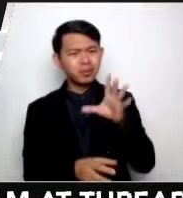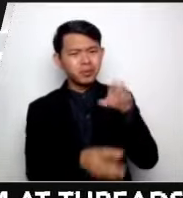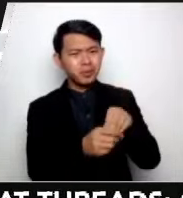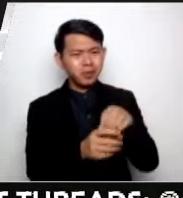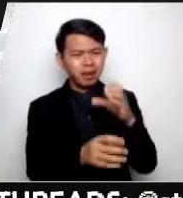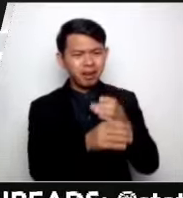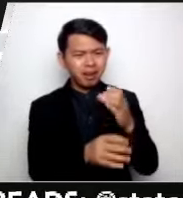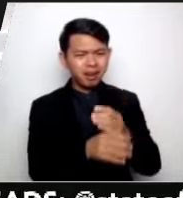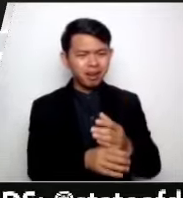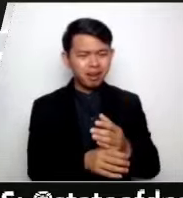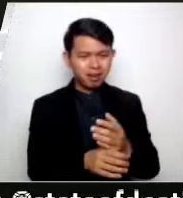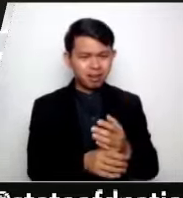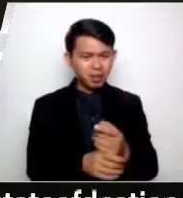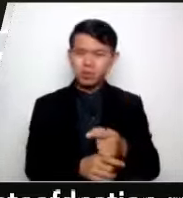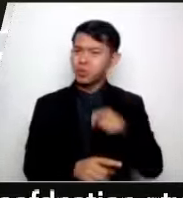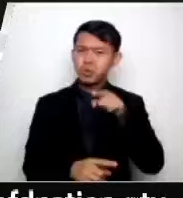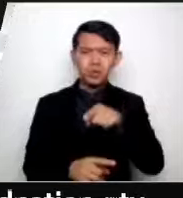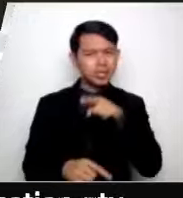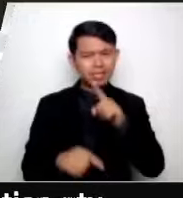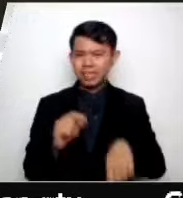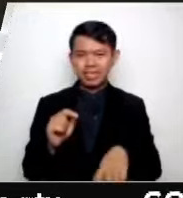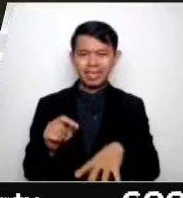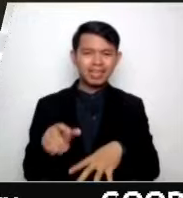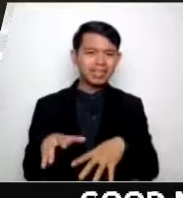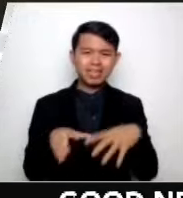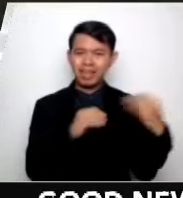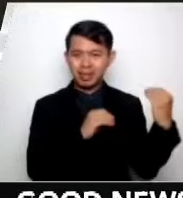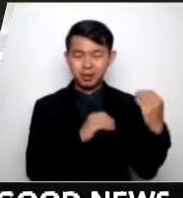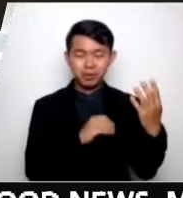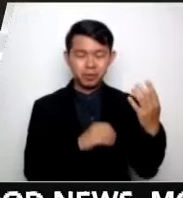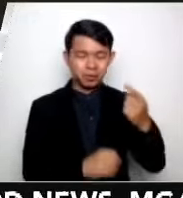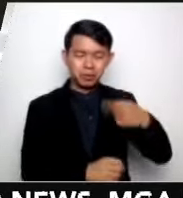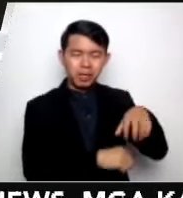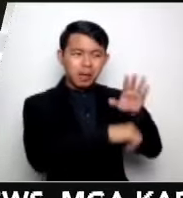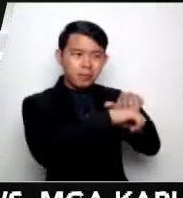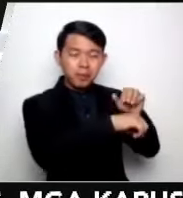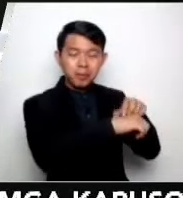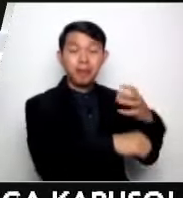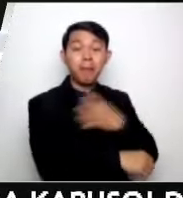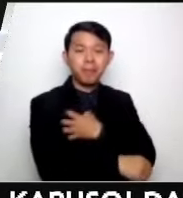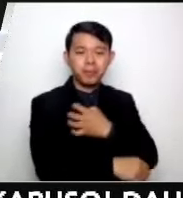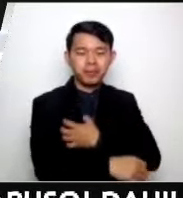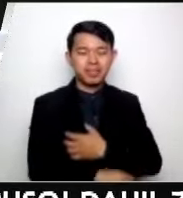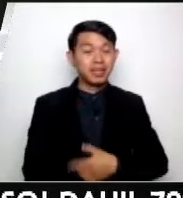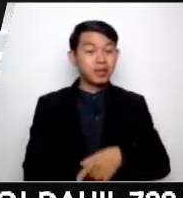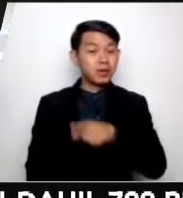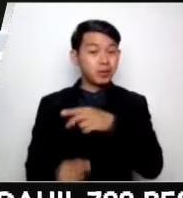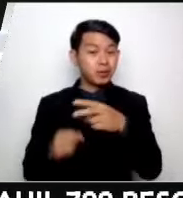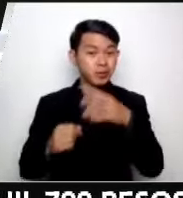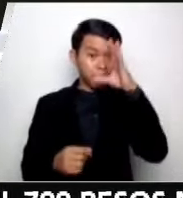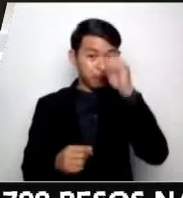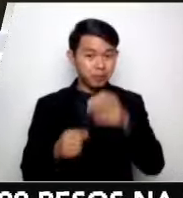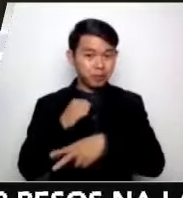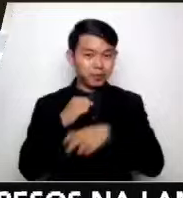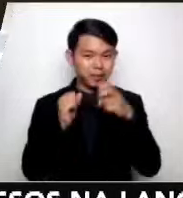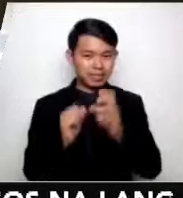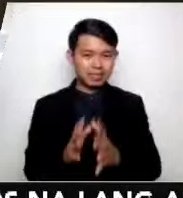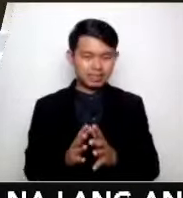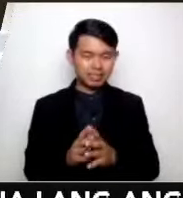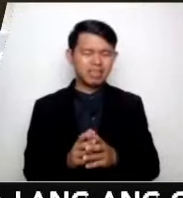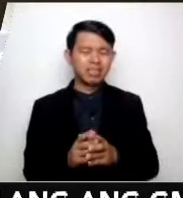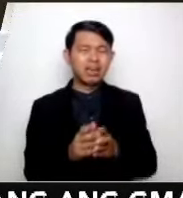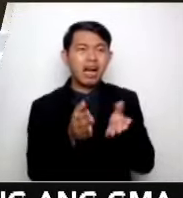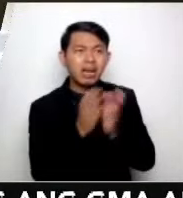No, you can't get out. We calling the cops. Nagmakaawa sa may-ari ng kotse ang lalaki para tulungan siyang